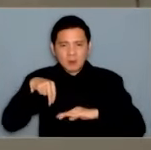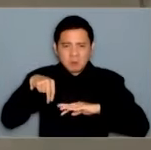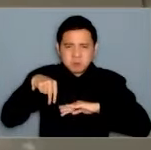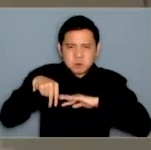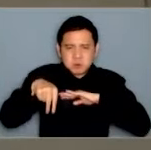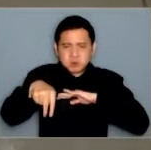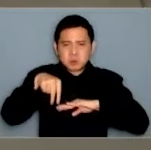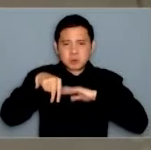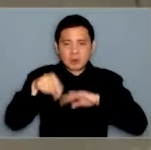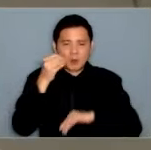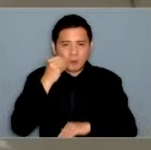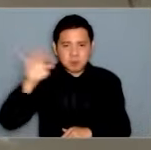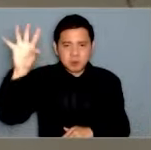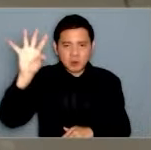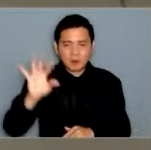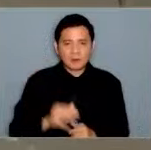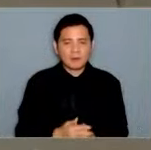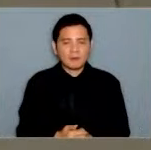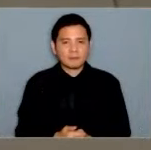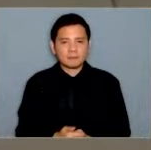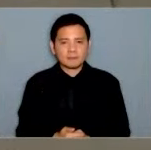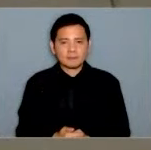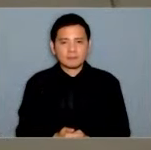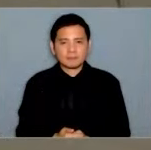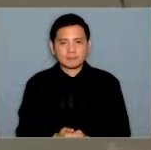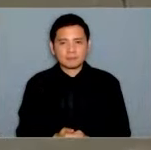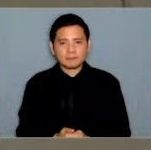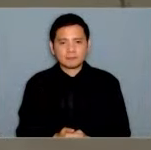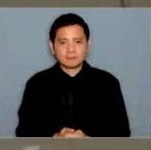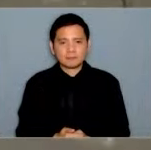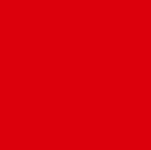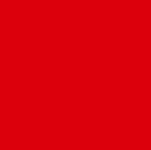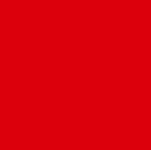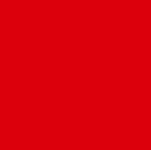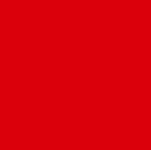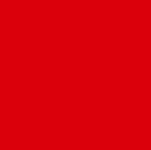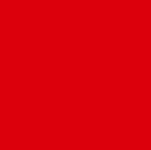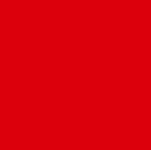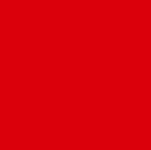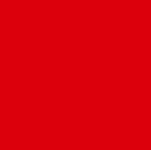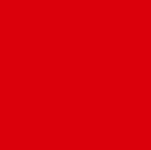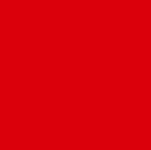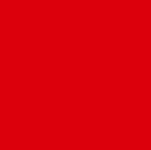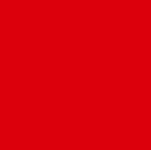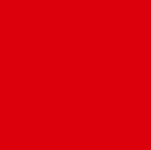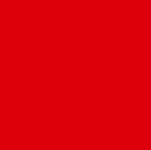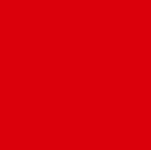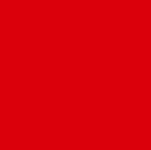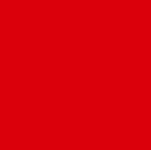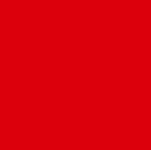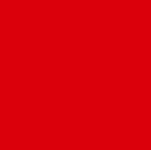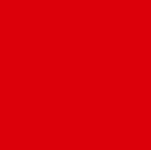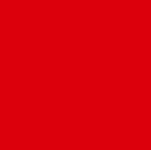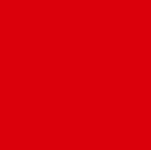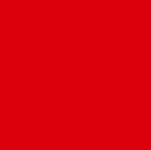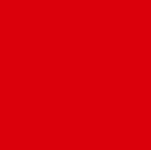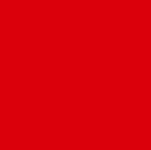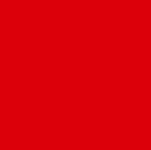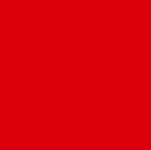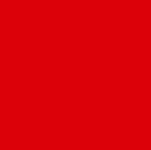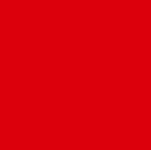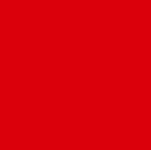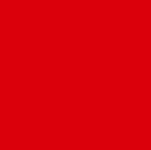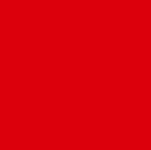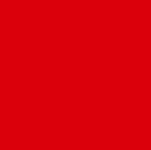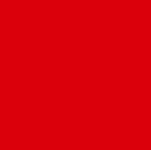makauwi. Nagbabalita mula sa Frontline, Marian Enriquez, Newspot. Mga kapatid, Julius Babaw po. Iba na ang may alam at